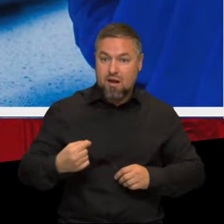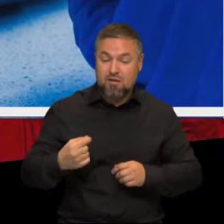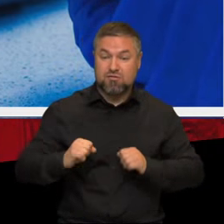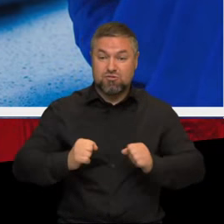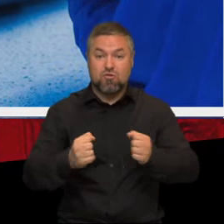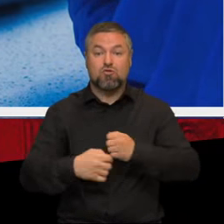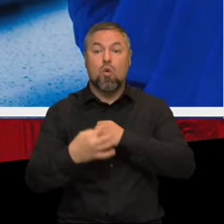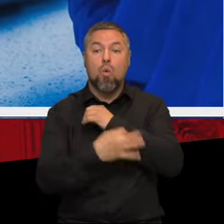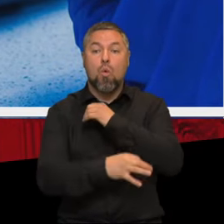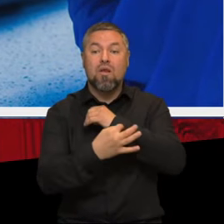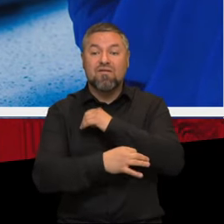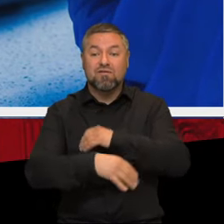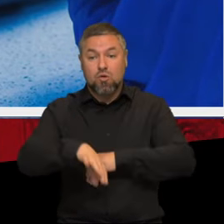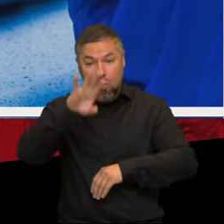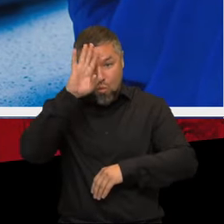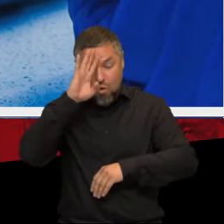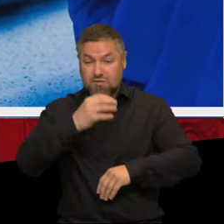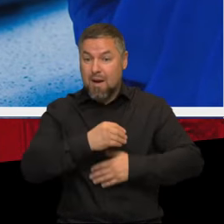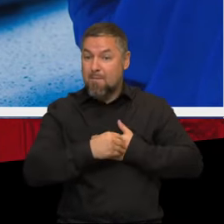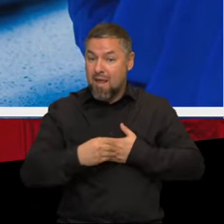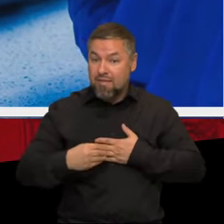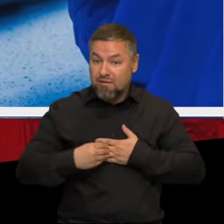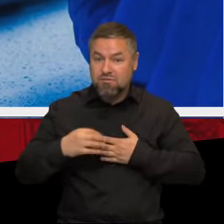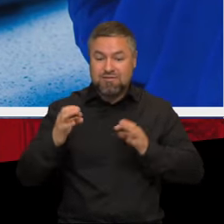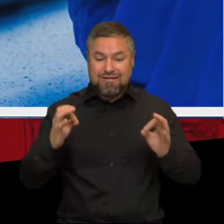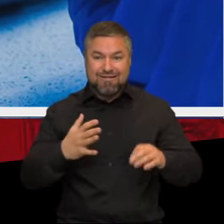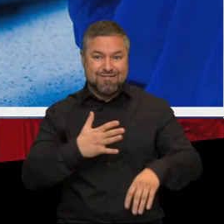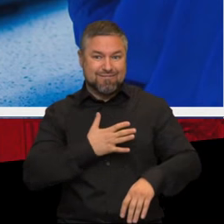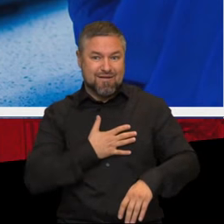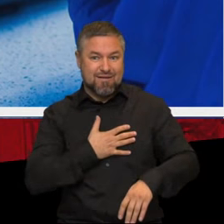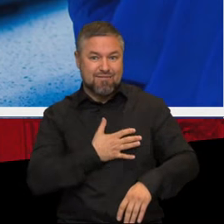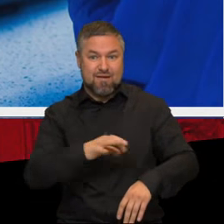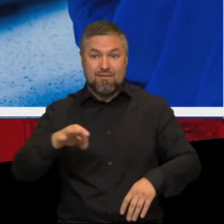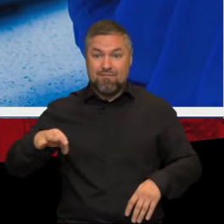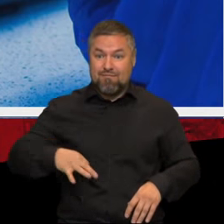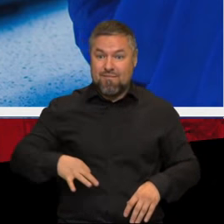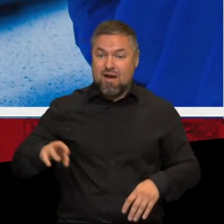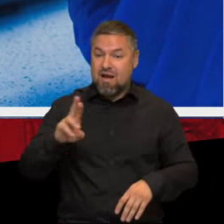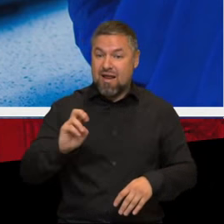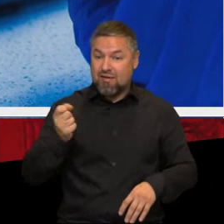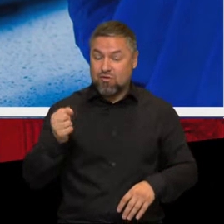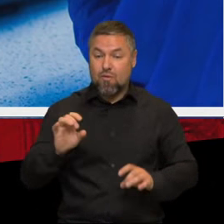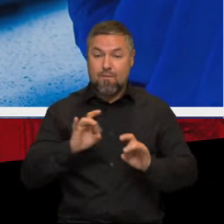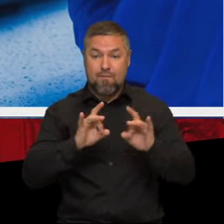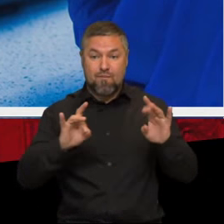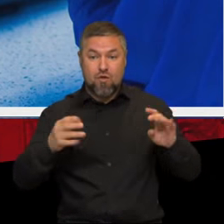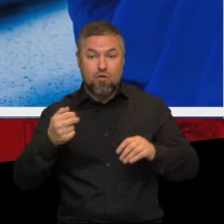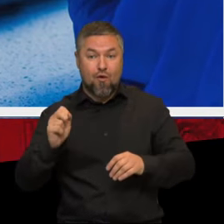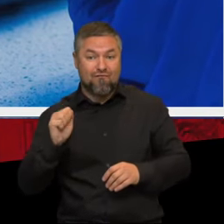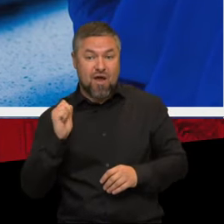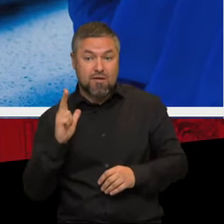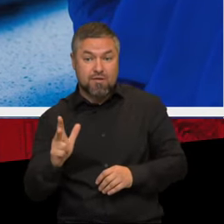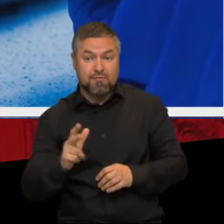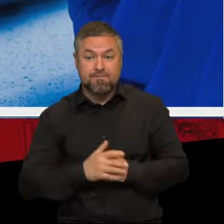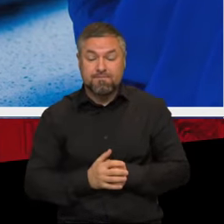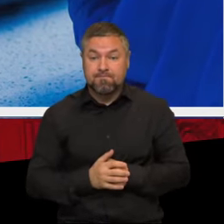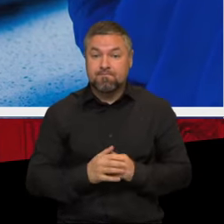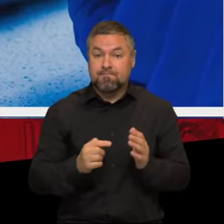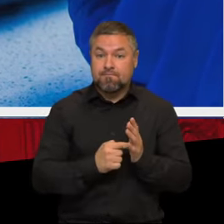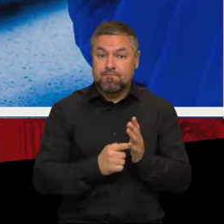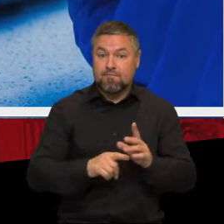Medyczny w Łodzi. W tej chwili mamy tutaj pana rektora, profesora Dariusza Nowaka,